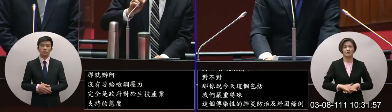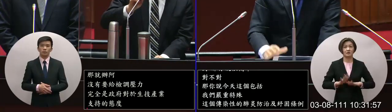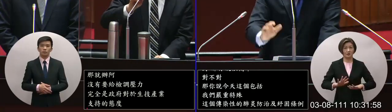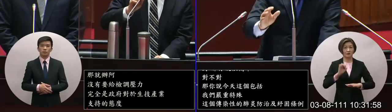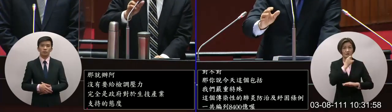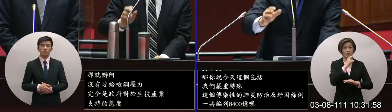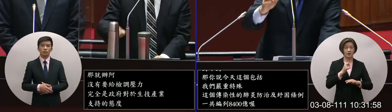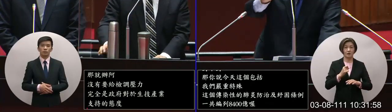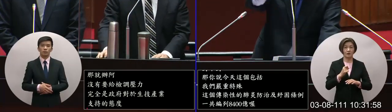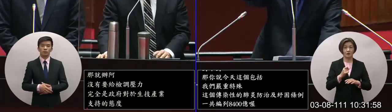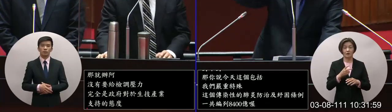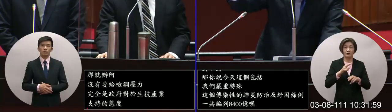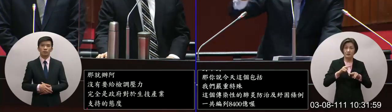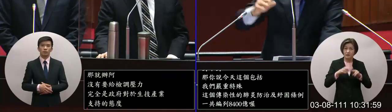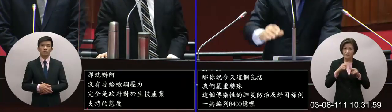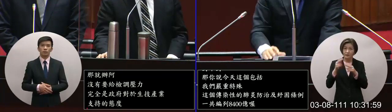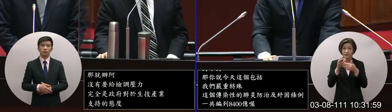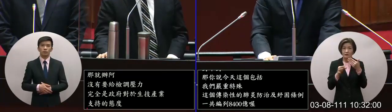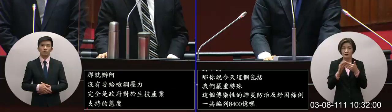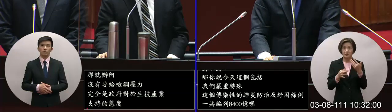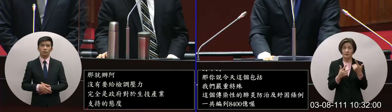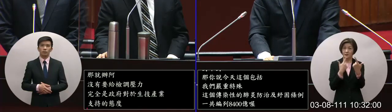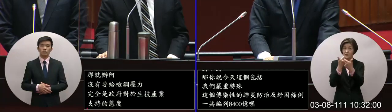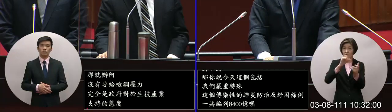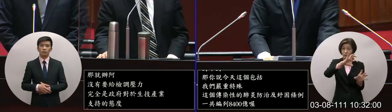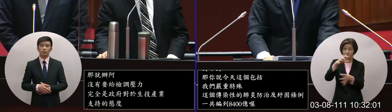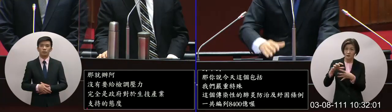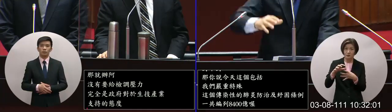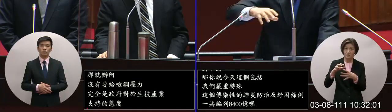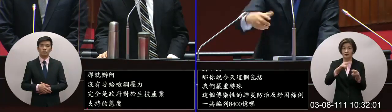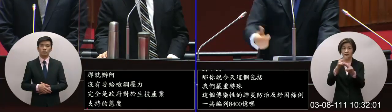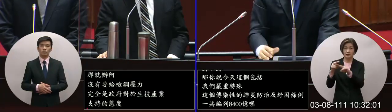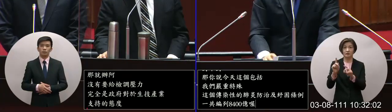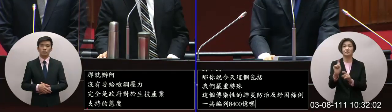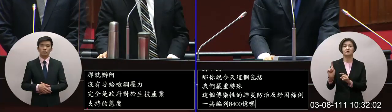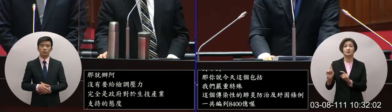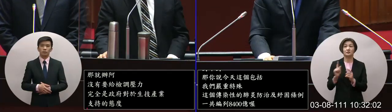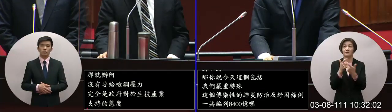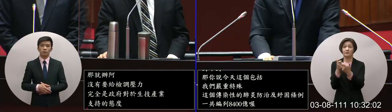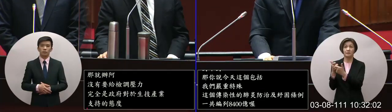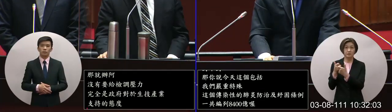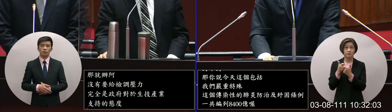件是，您是说要看世界主要国家解封的状况来做滚